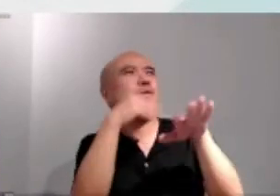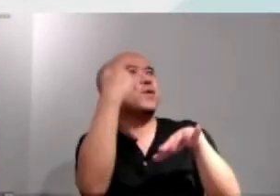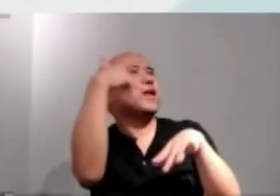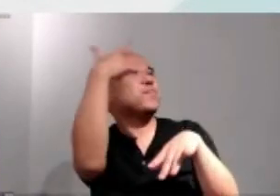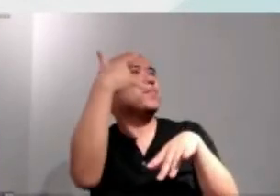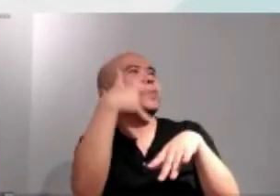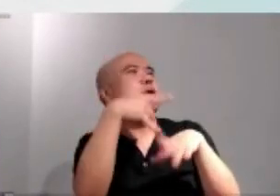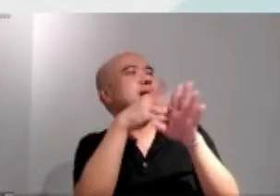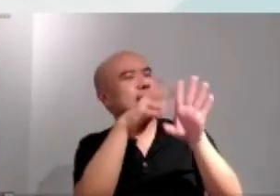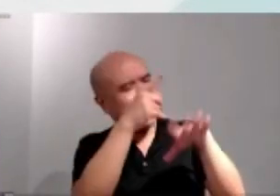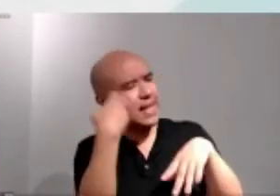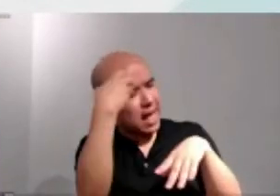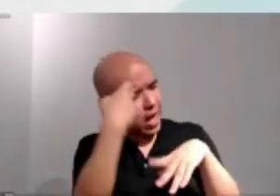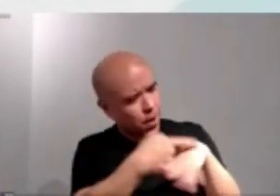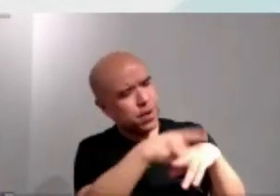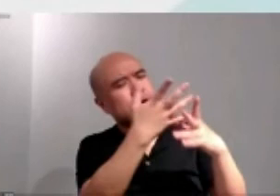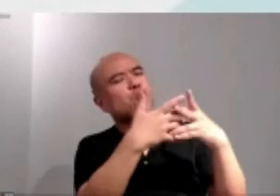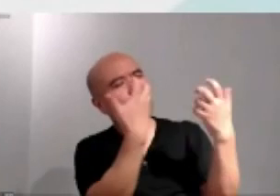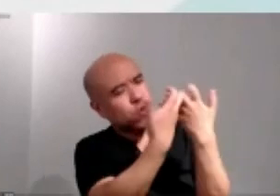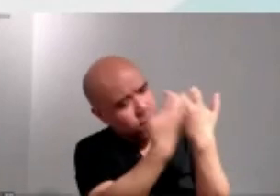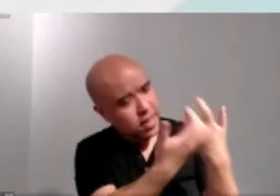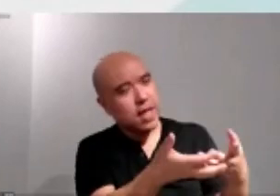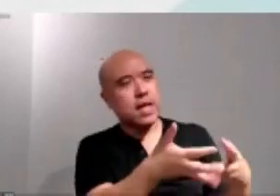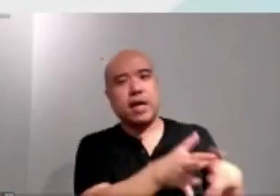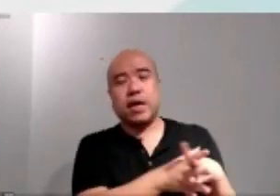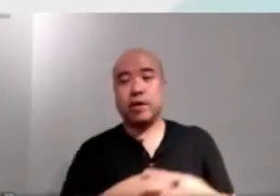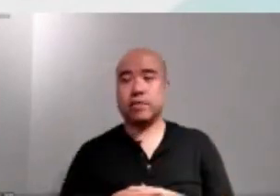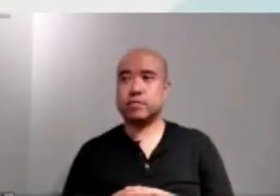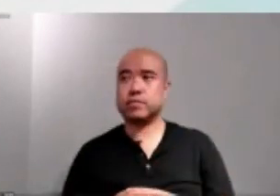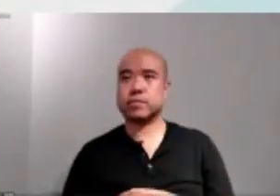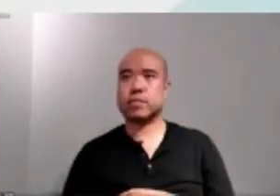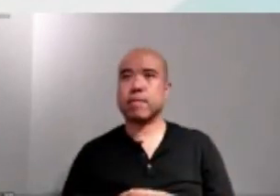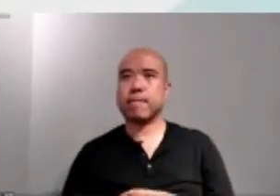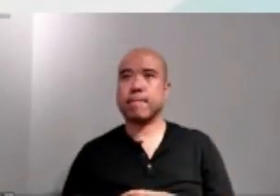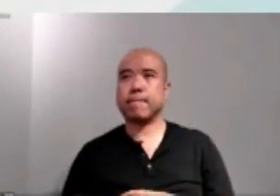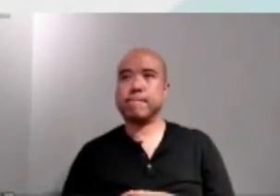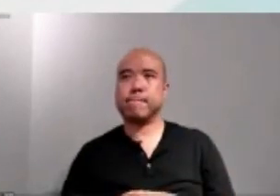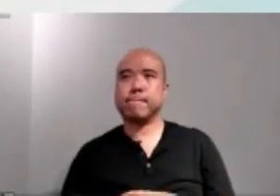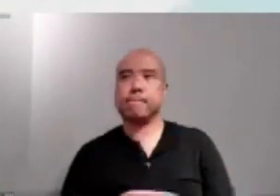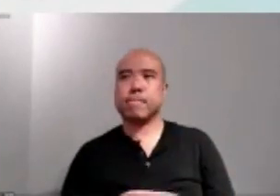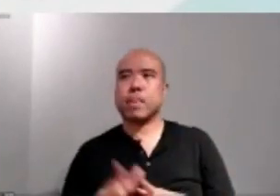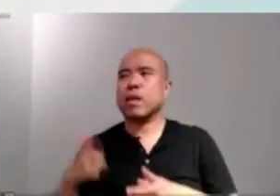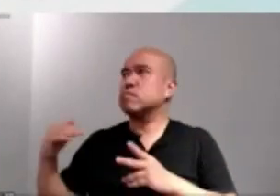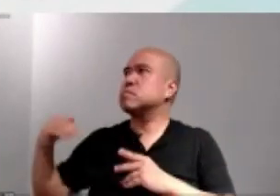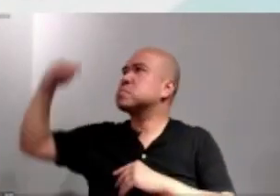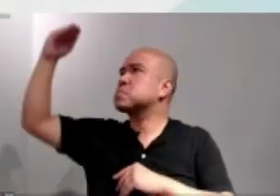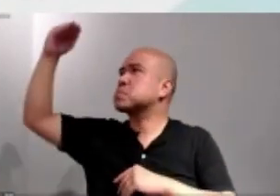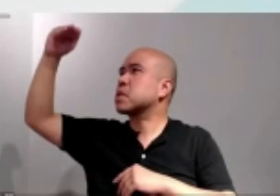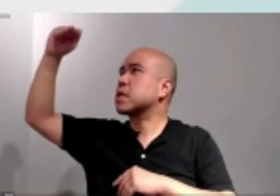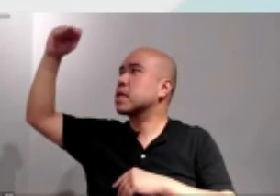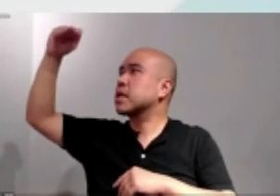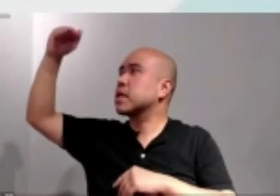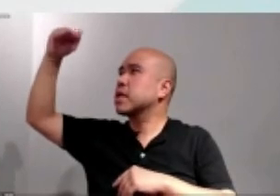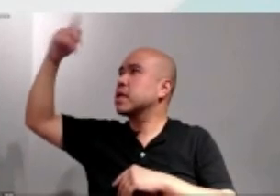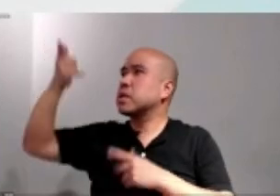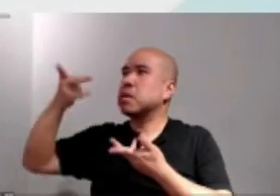历史啊，甚至系数学上面啦、啊。咁啊，其实我哋有冇谂过？系冇错，的确大人咧喺生活上面啊，各方面嘅经验